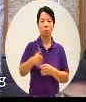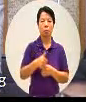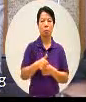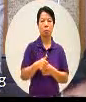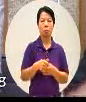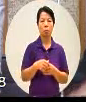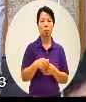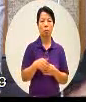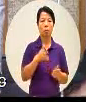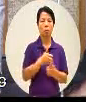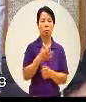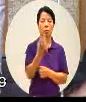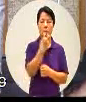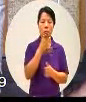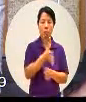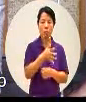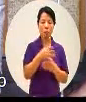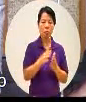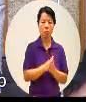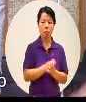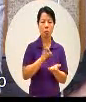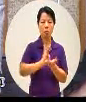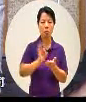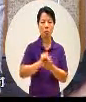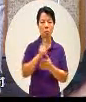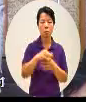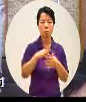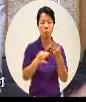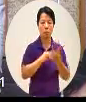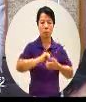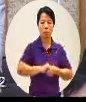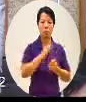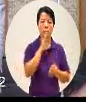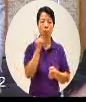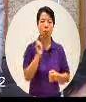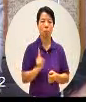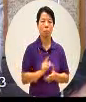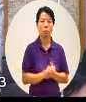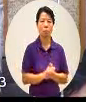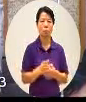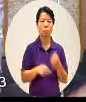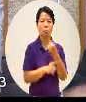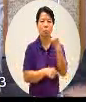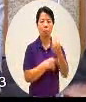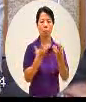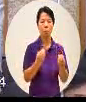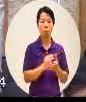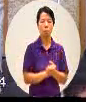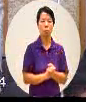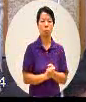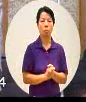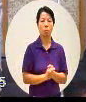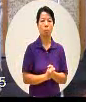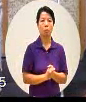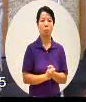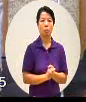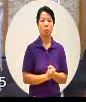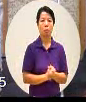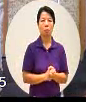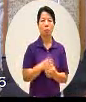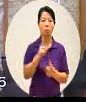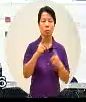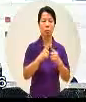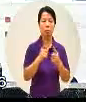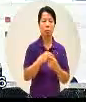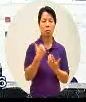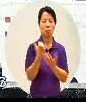顾问的好，主要的任用规定哈，因为我手上没有这个具体的法规，所以 啊是一个你要相信呐，啊